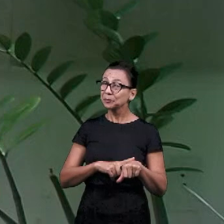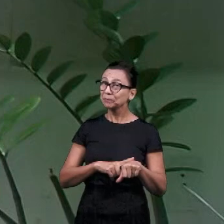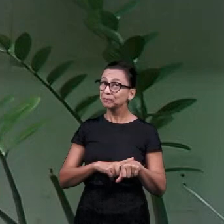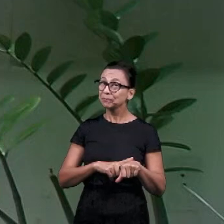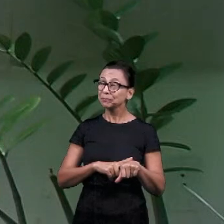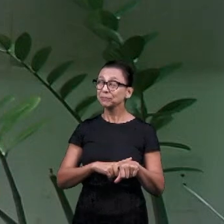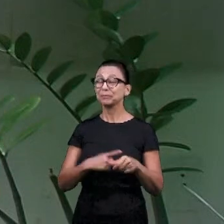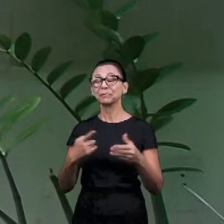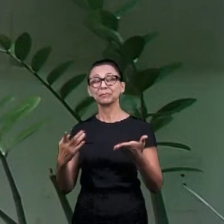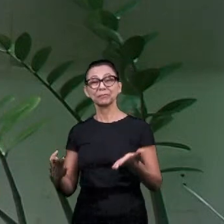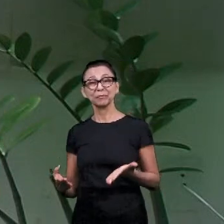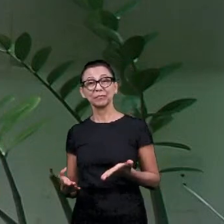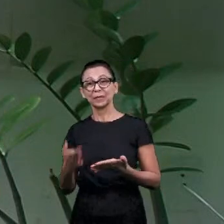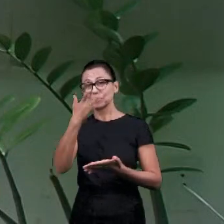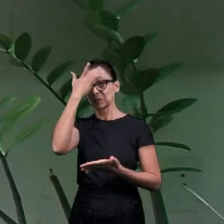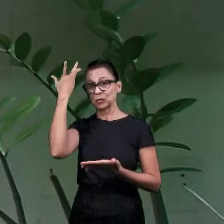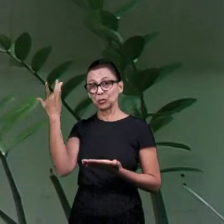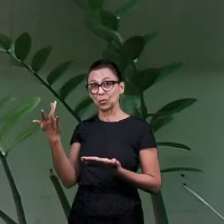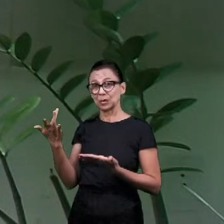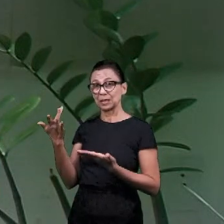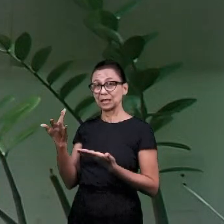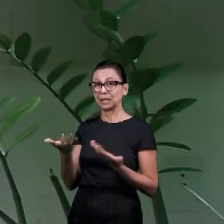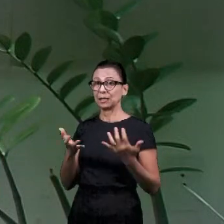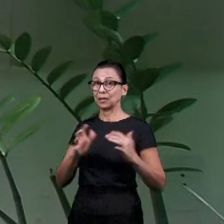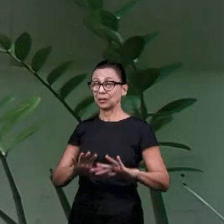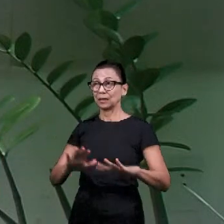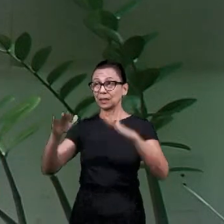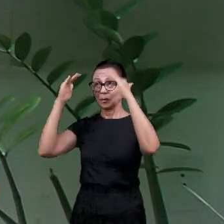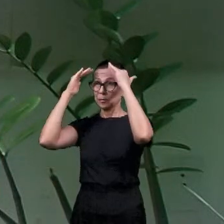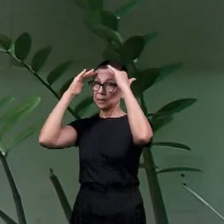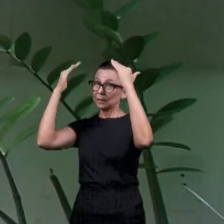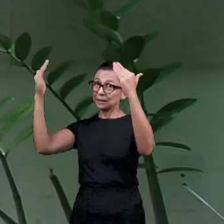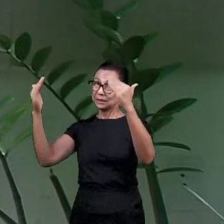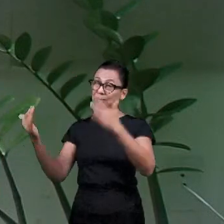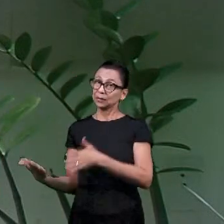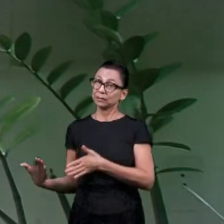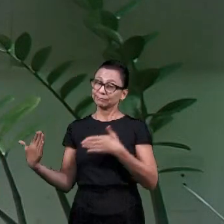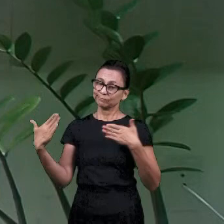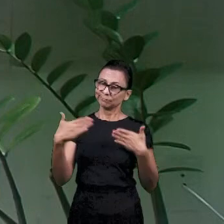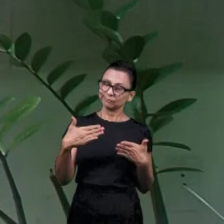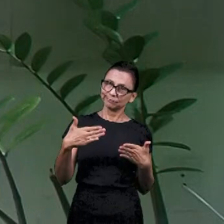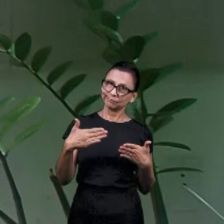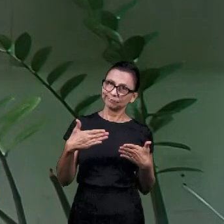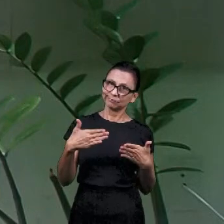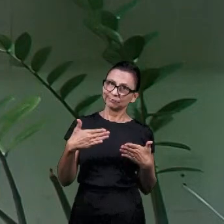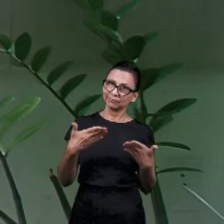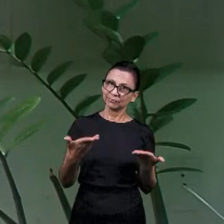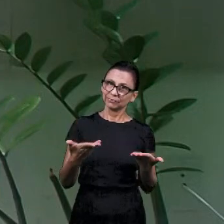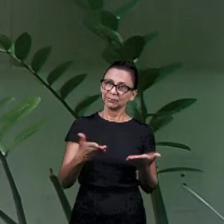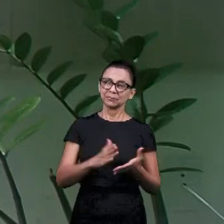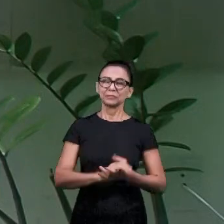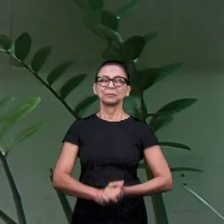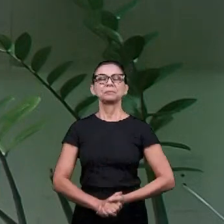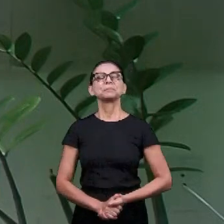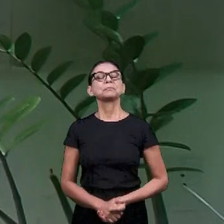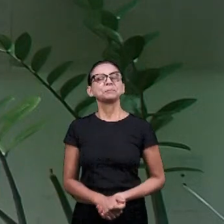le filet les a fait venir, mais ils ne vont pas rester. Ils ne vont pas rester, ils retournent vers la mer. Ils